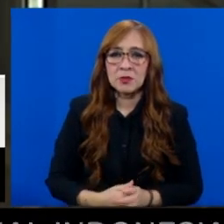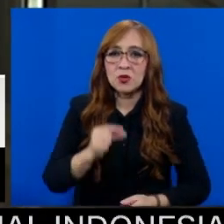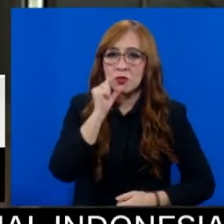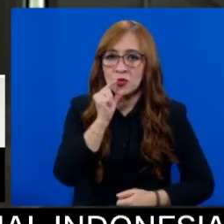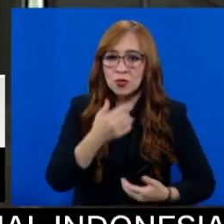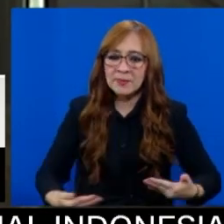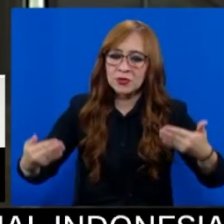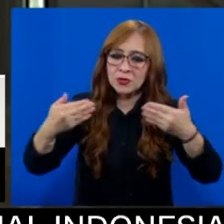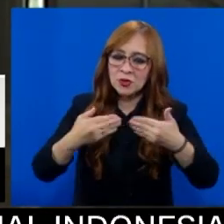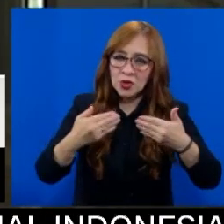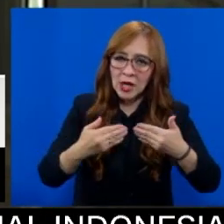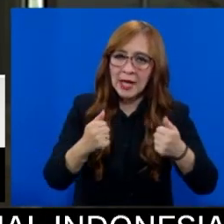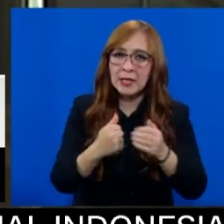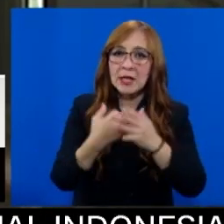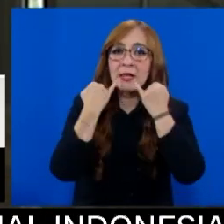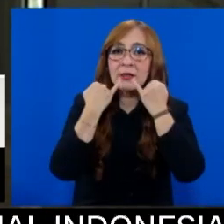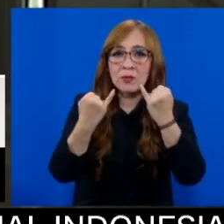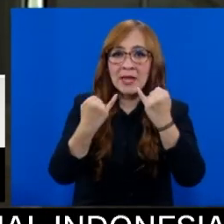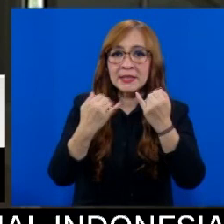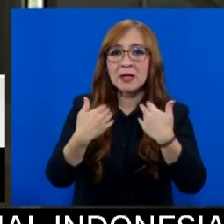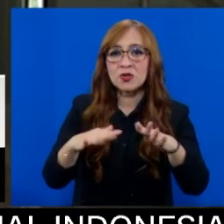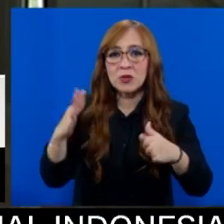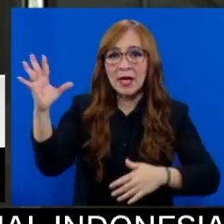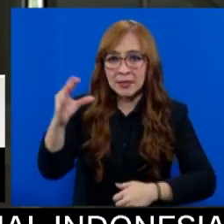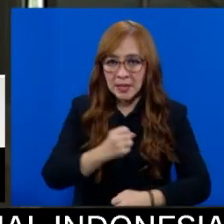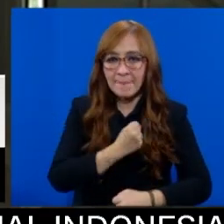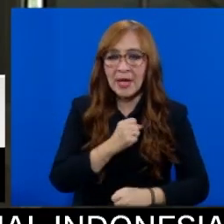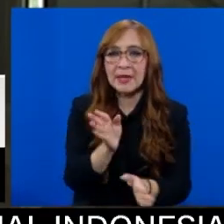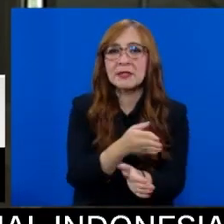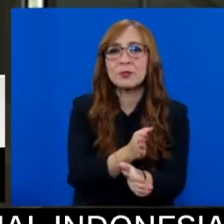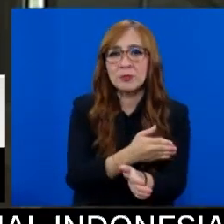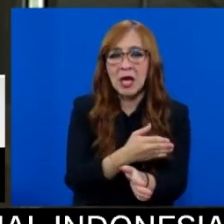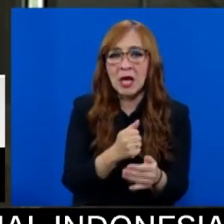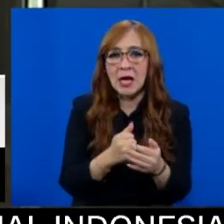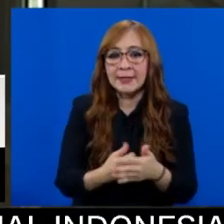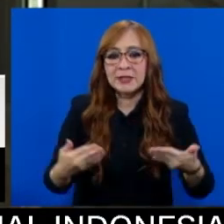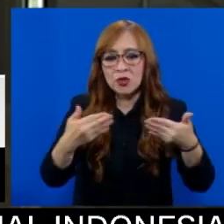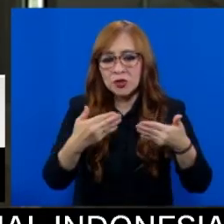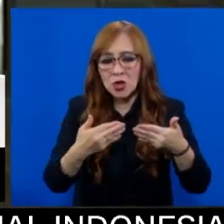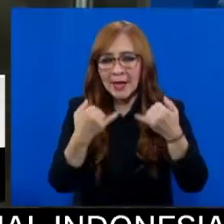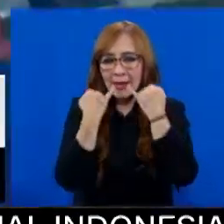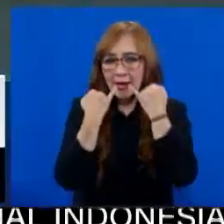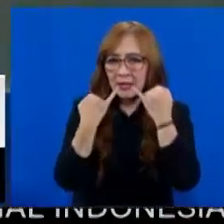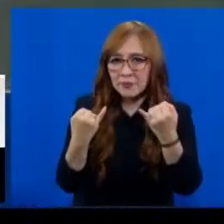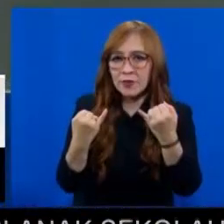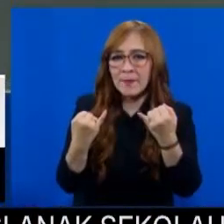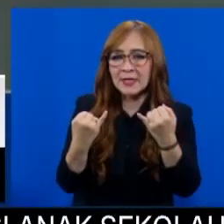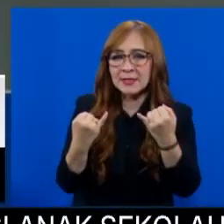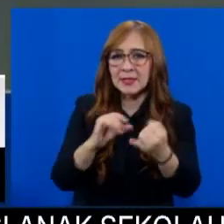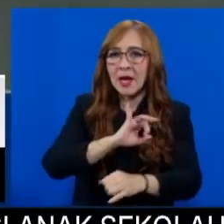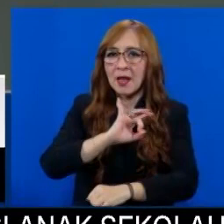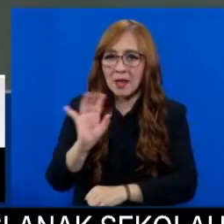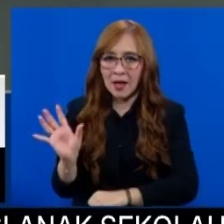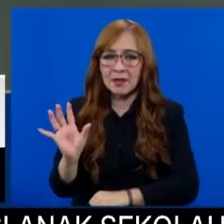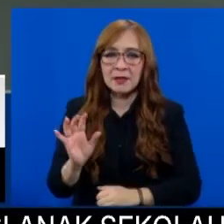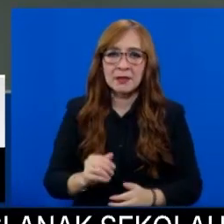mengkonfrontir informasi-informasi yang sudah didapatkan sebelumnya oleh pihak penyidik dengan informasi-informasi yang juga sudah diterima atau sudah digali